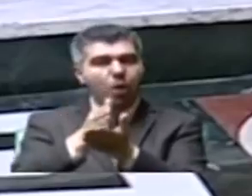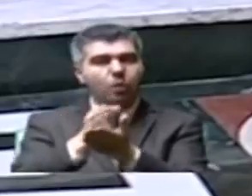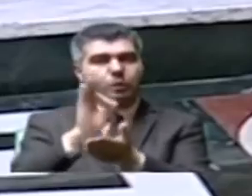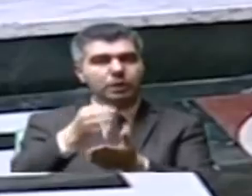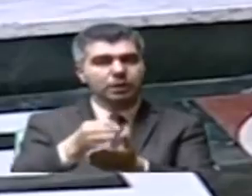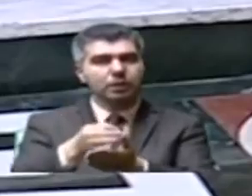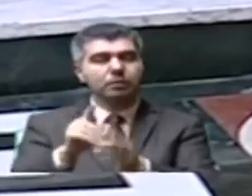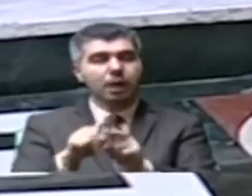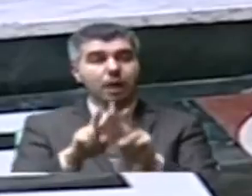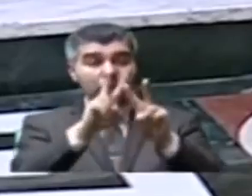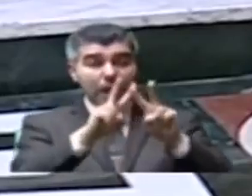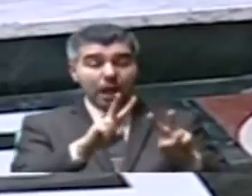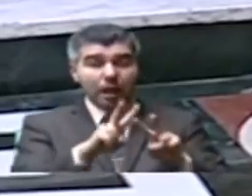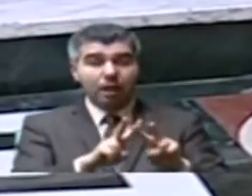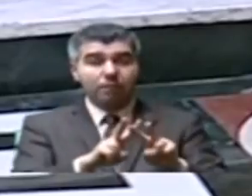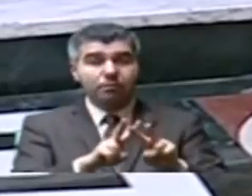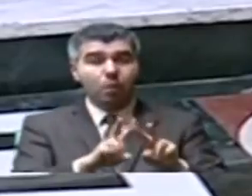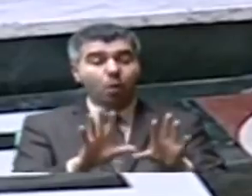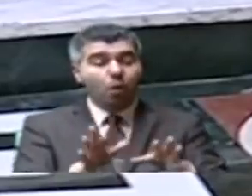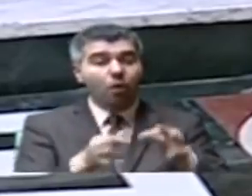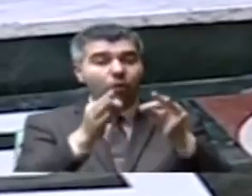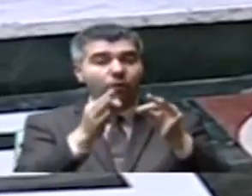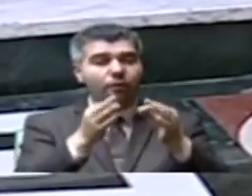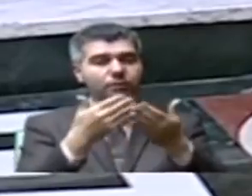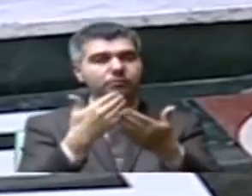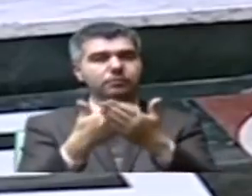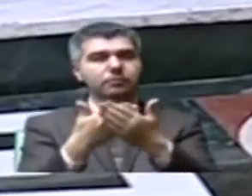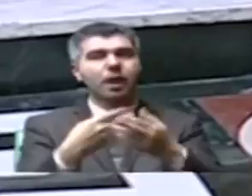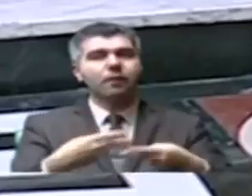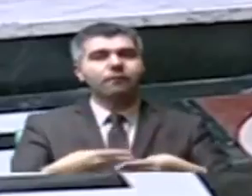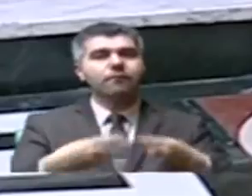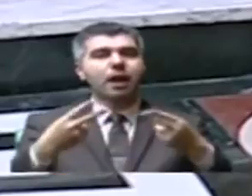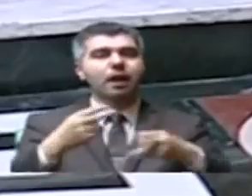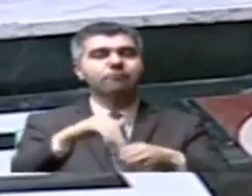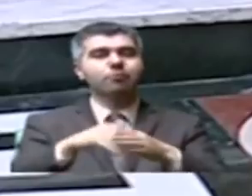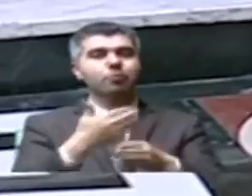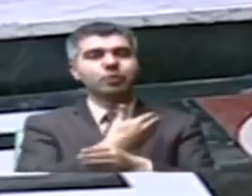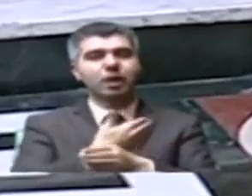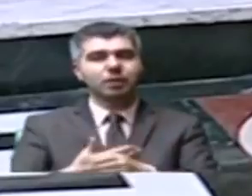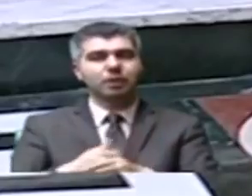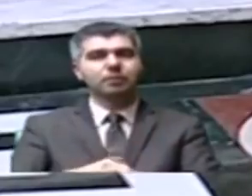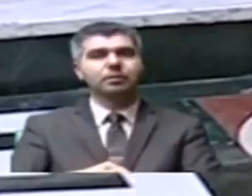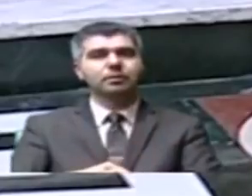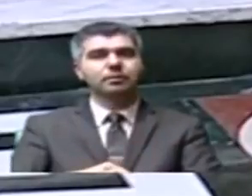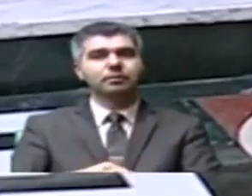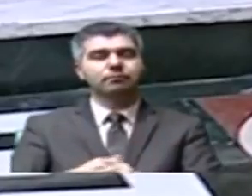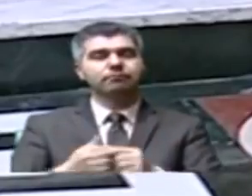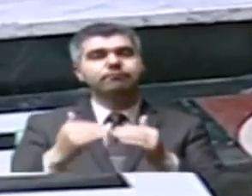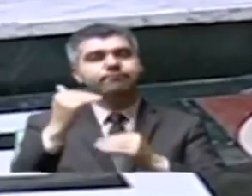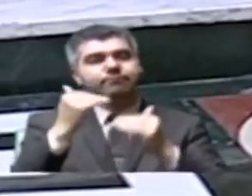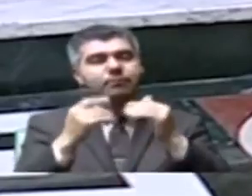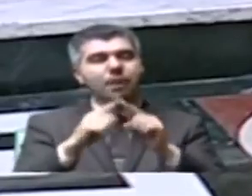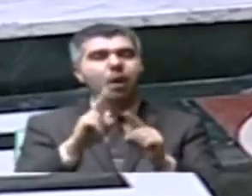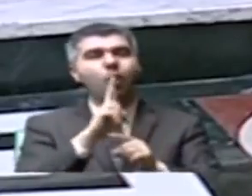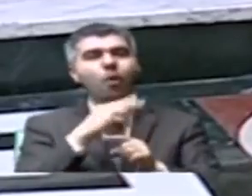لكم منين نكملوا النتائج نجيبوها لكم، ولكن بلا ما نزعزعوا، لان نقول للمواطن ان